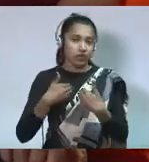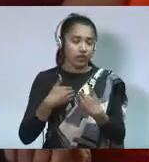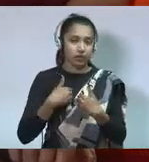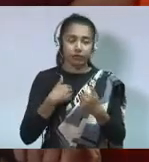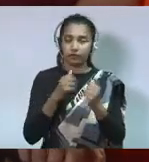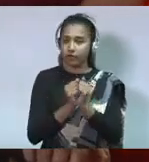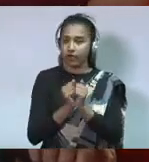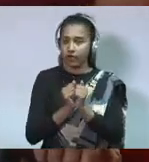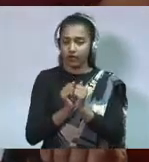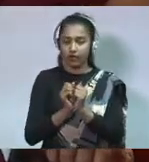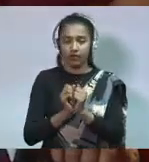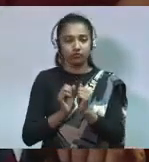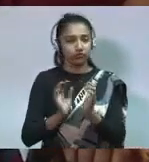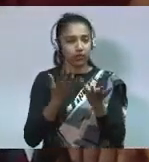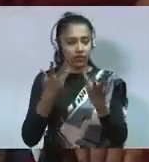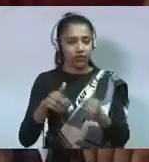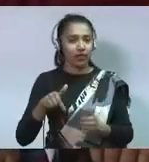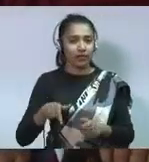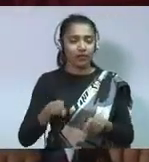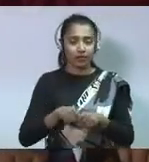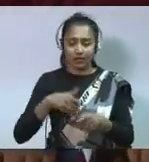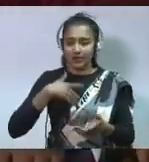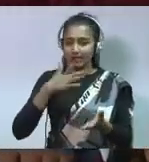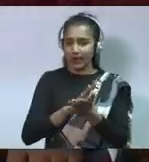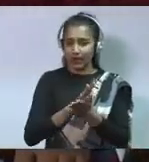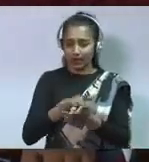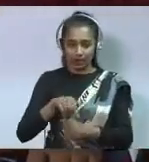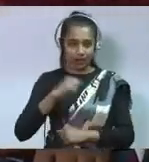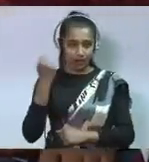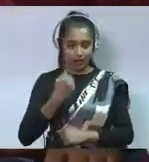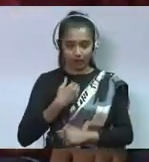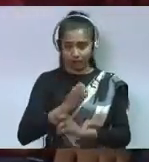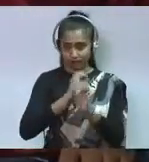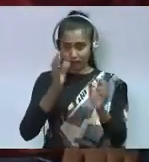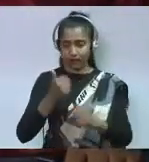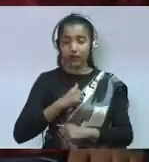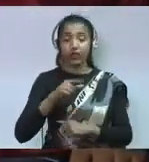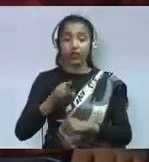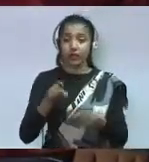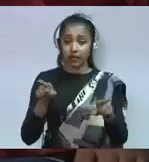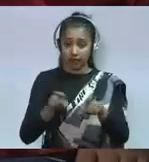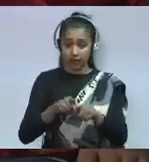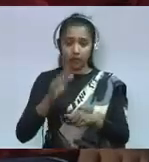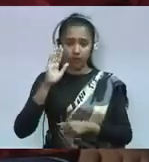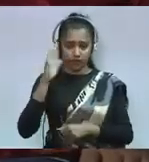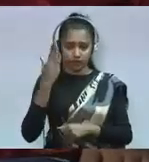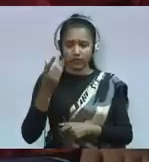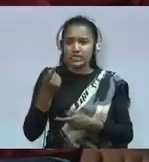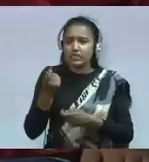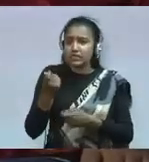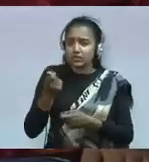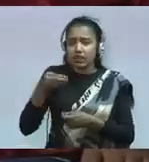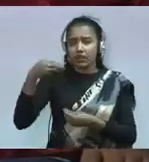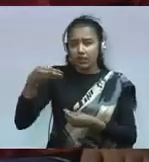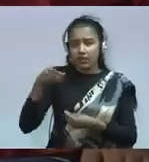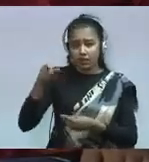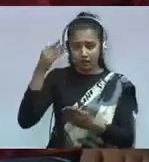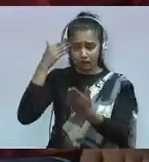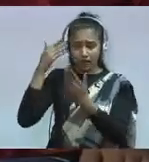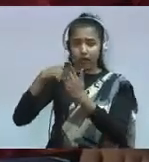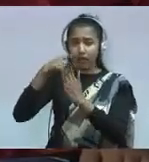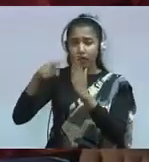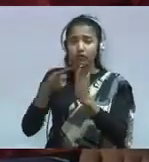තිබෙන බව මම සතුටින් මේ සමුළුවේදී කියන්න කැමැතියි. විශේෂයෙන් ණය අර්බුදයේ විශේෂ දේශීය